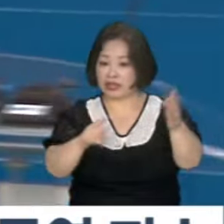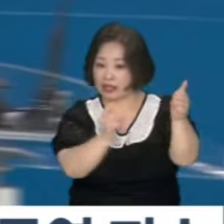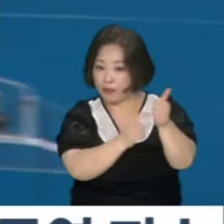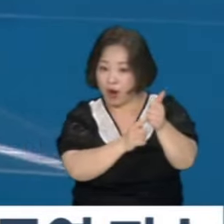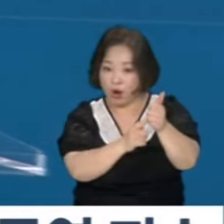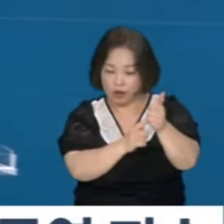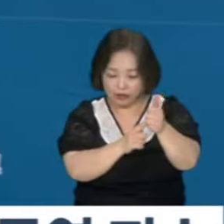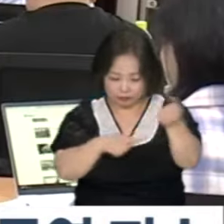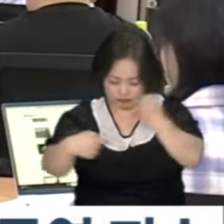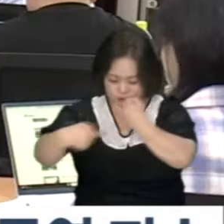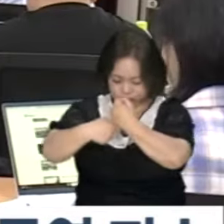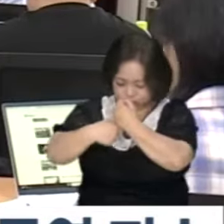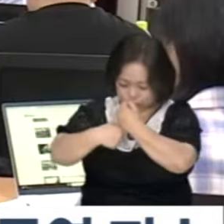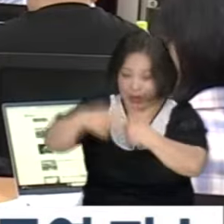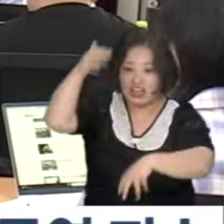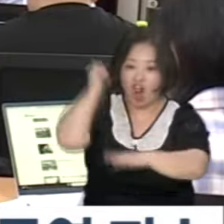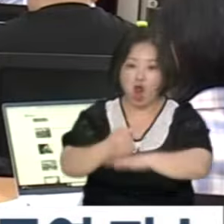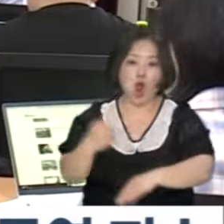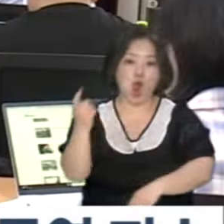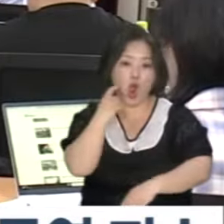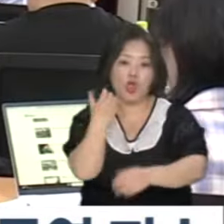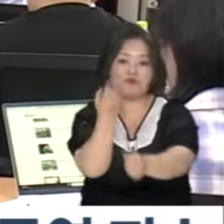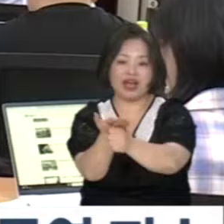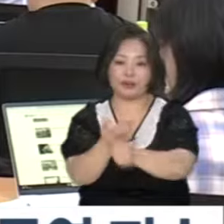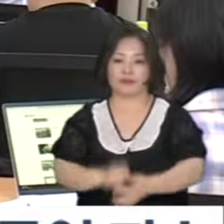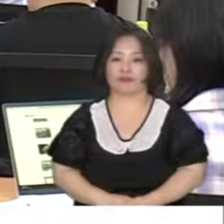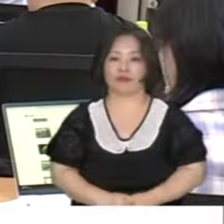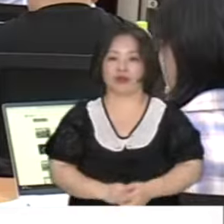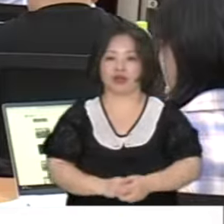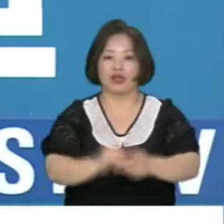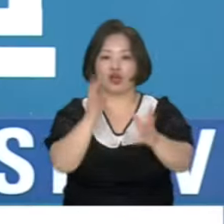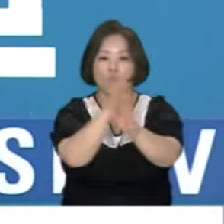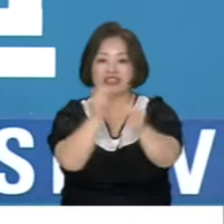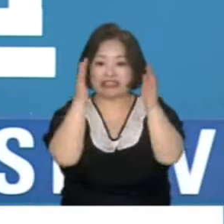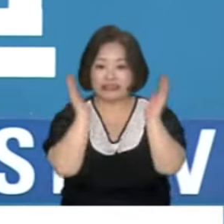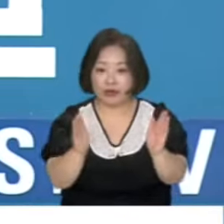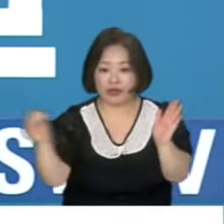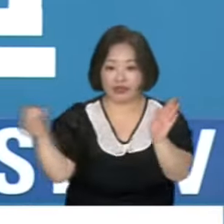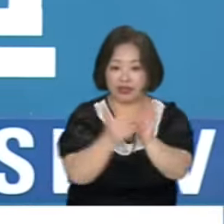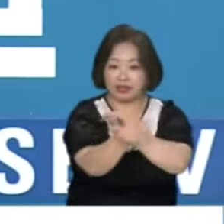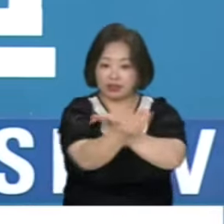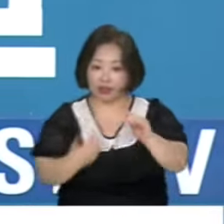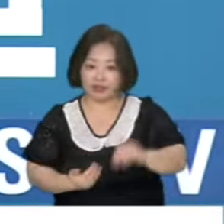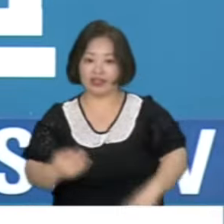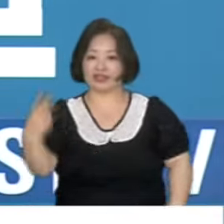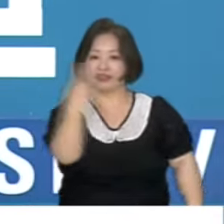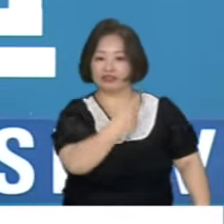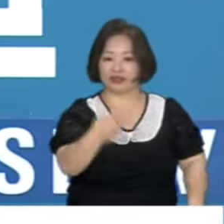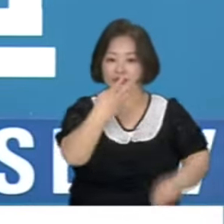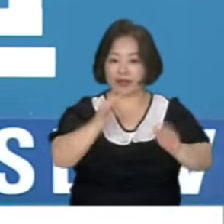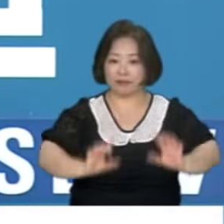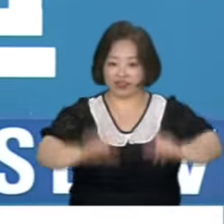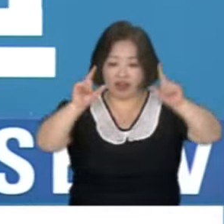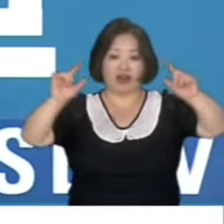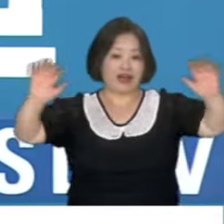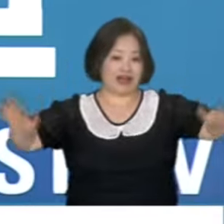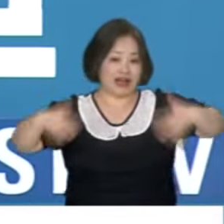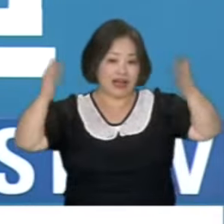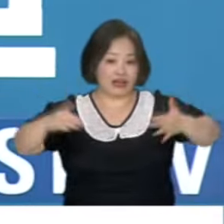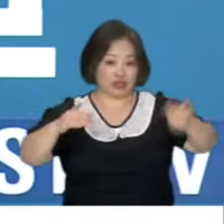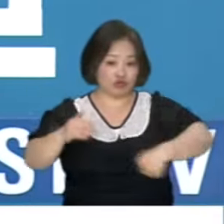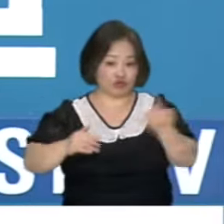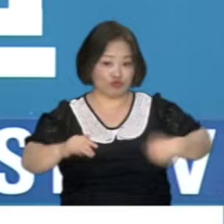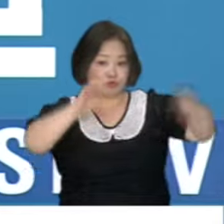주장은 거짓말이었습니다. 공소시효 완성 이전인 2003년 가을경 중국으로 밀항한